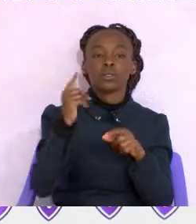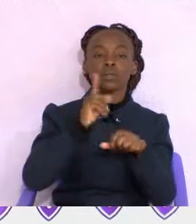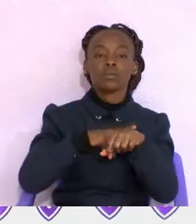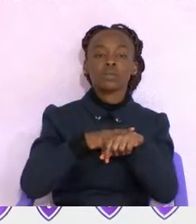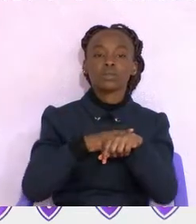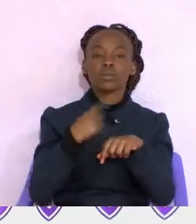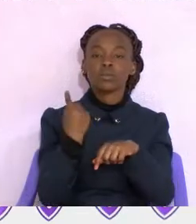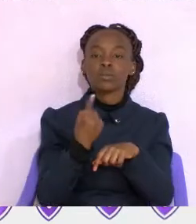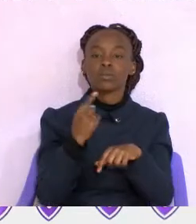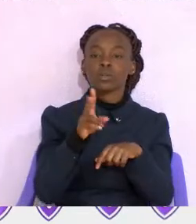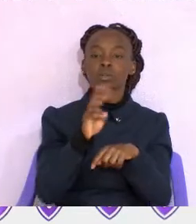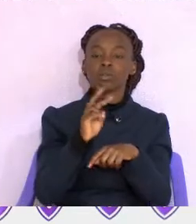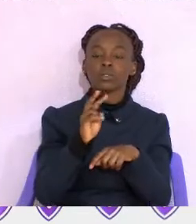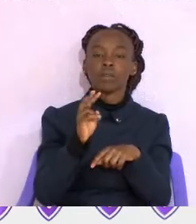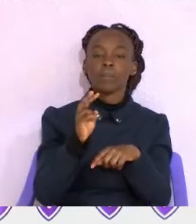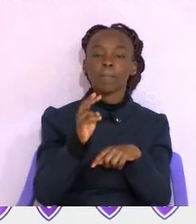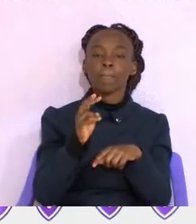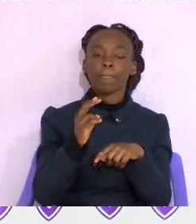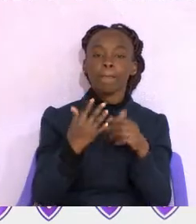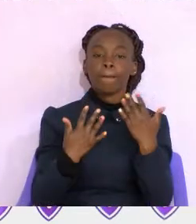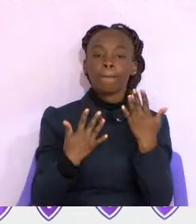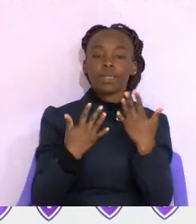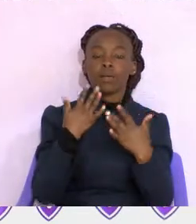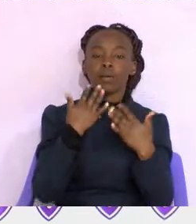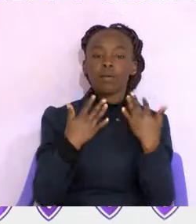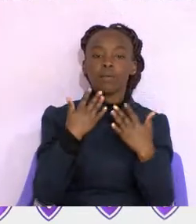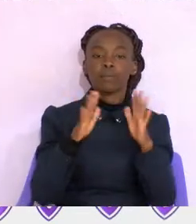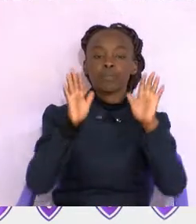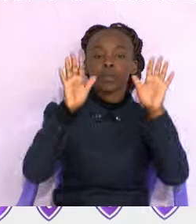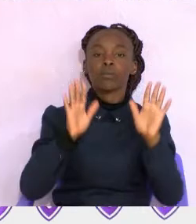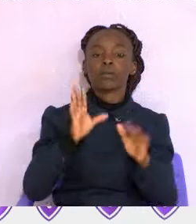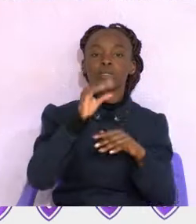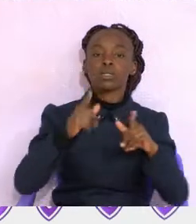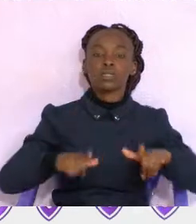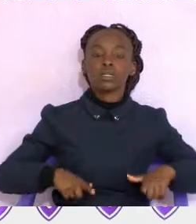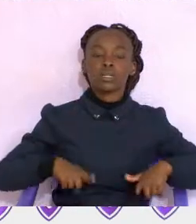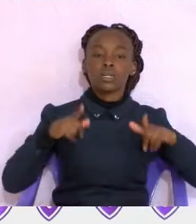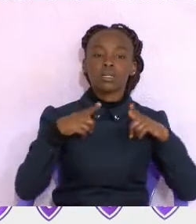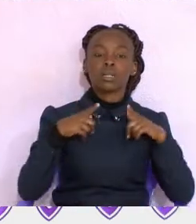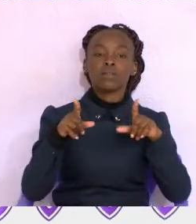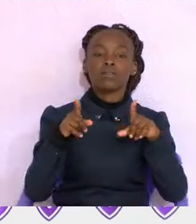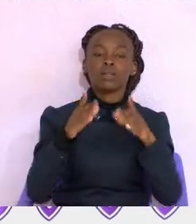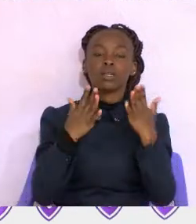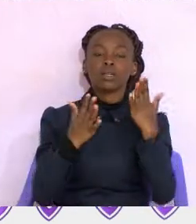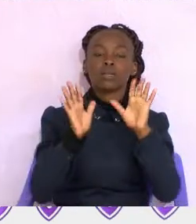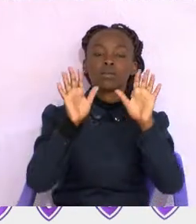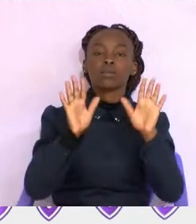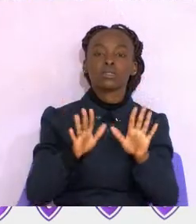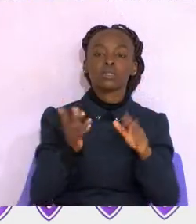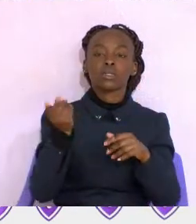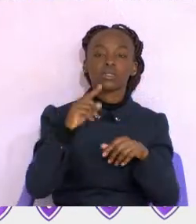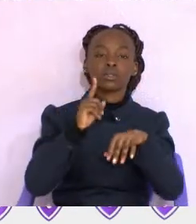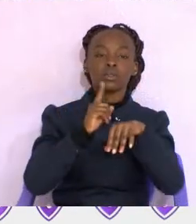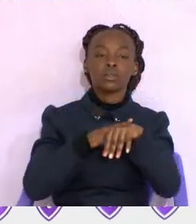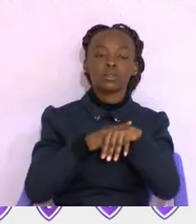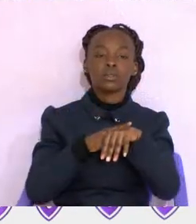wakati unaanza kuona oxygen ya umuhimu. Unaanza kuona kuishi ni ya umuhimu. Wapendwa, yalifika masaa